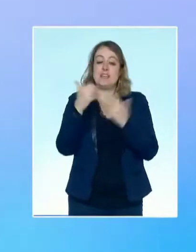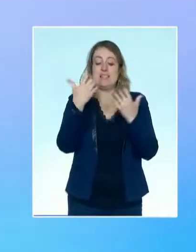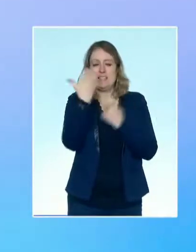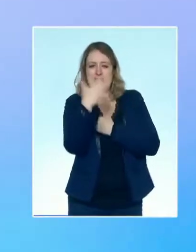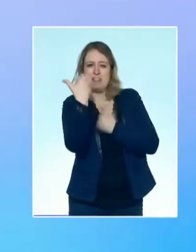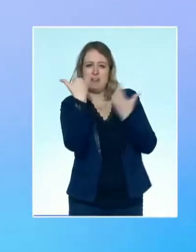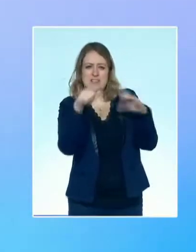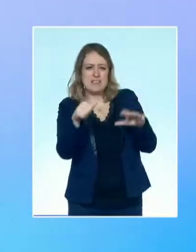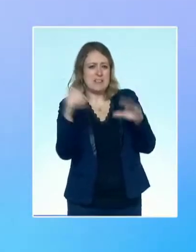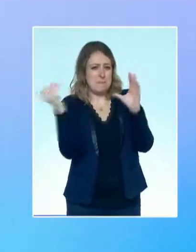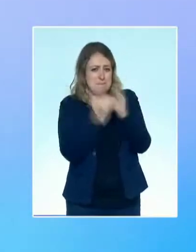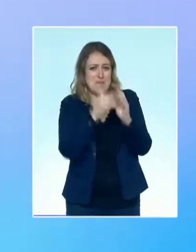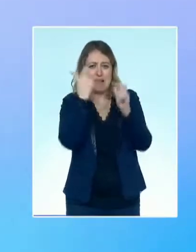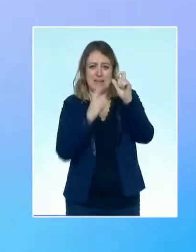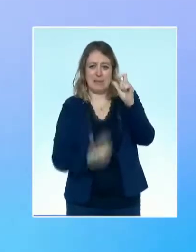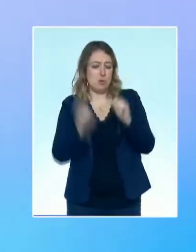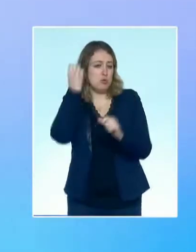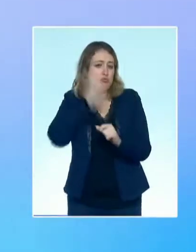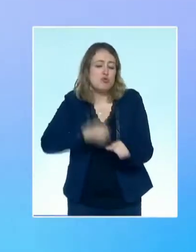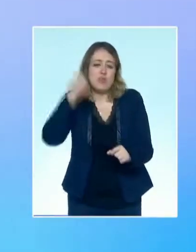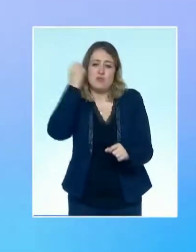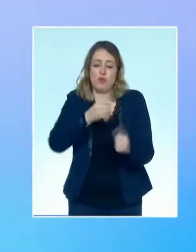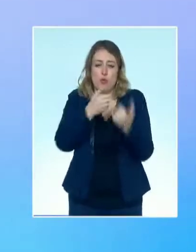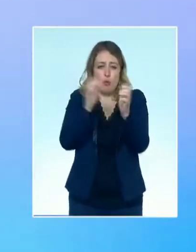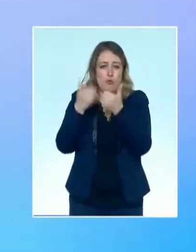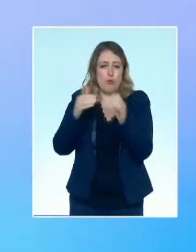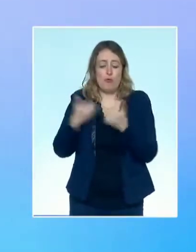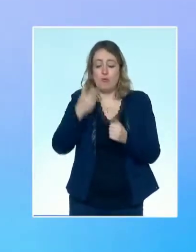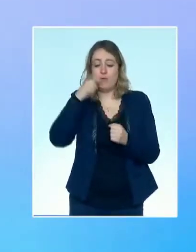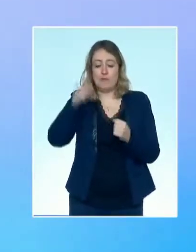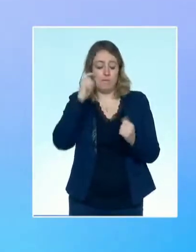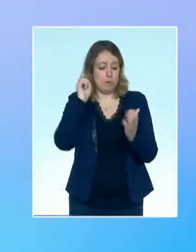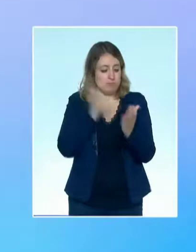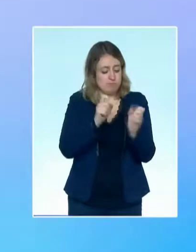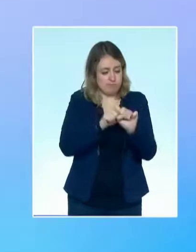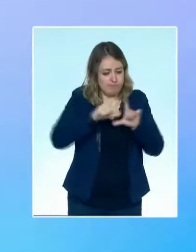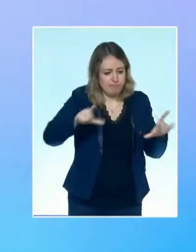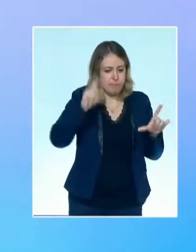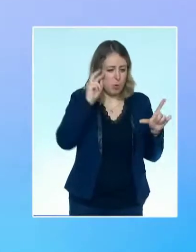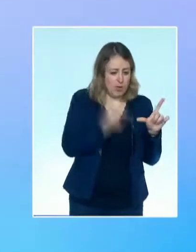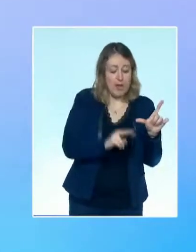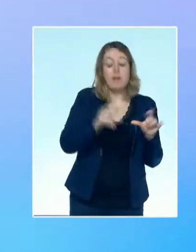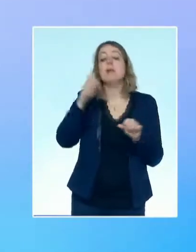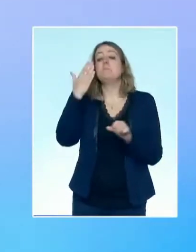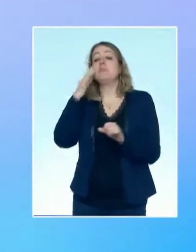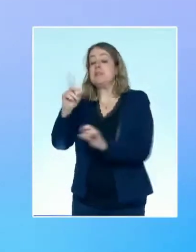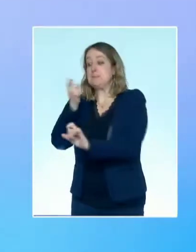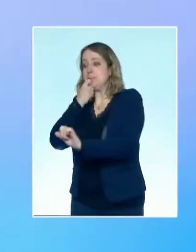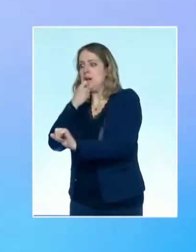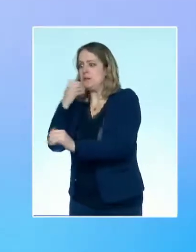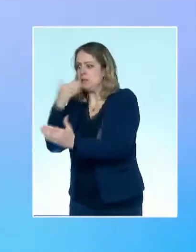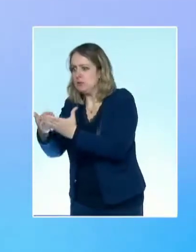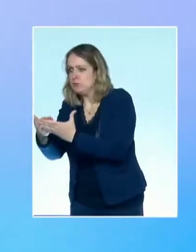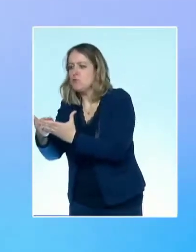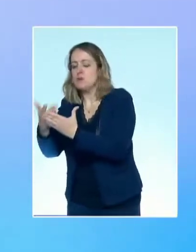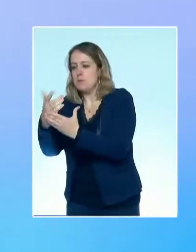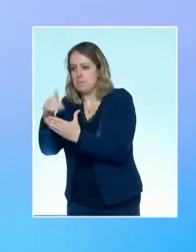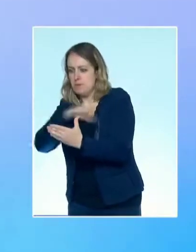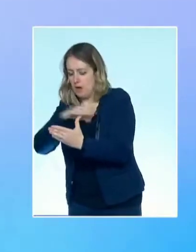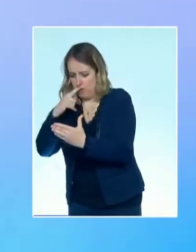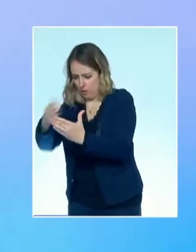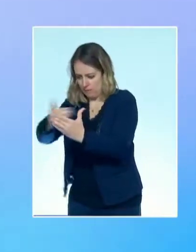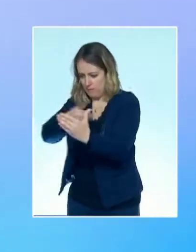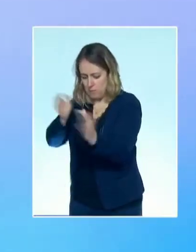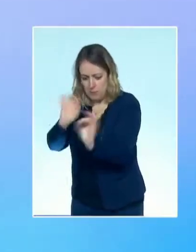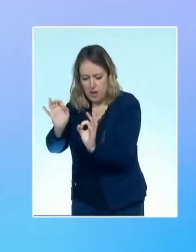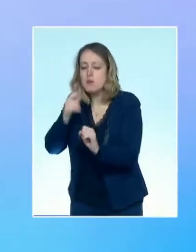jours, ça veut dire que de temps en temps, il faut retourner prendre rendez-vous. Et si vous avez pris un rendez-vous au mois de mars parce que vous n'en trouviez pas avant, avant la fin du mois de décembre, vous aurez trouvé en